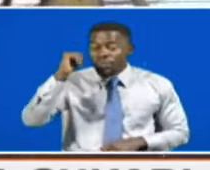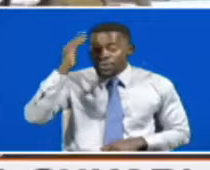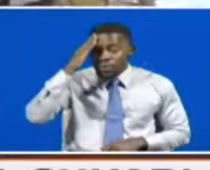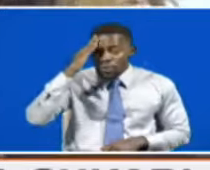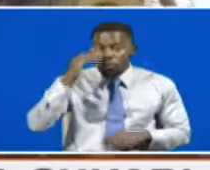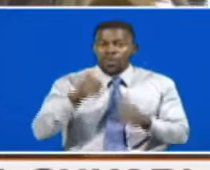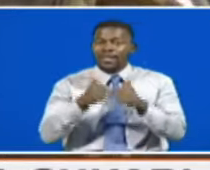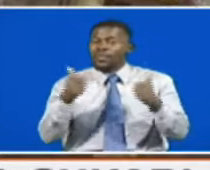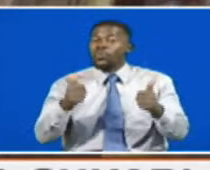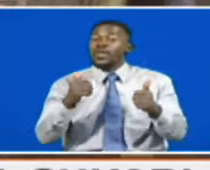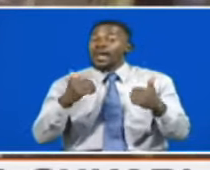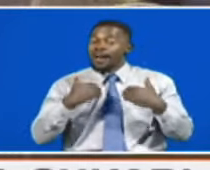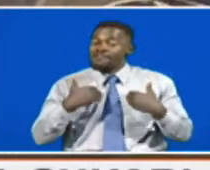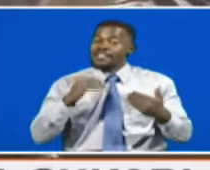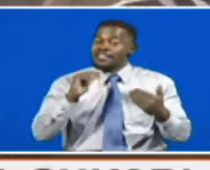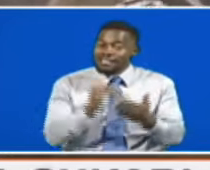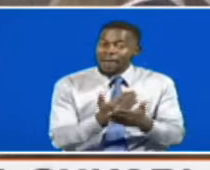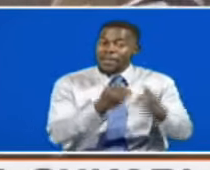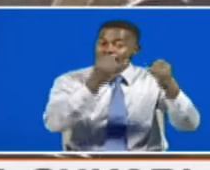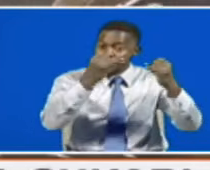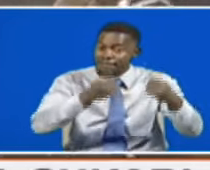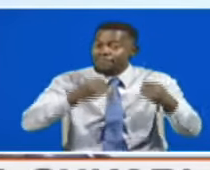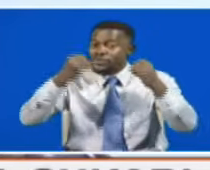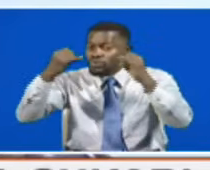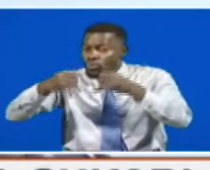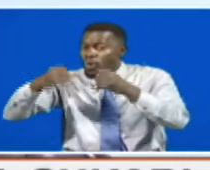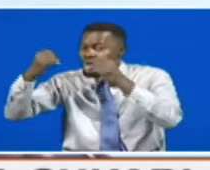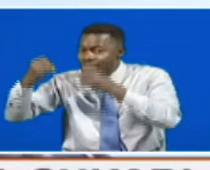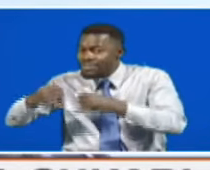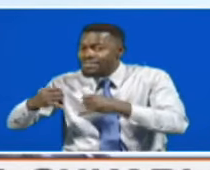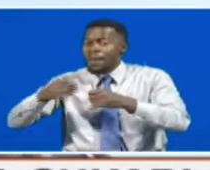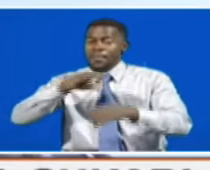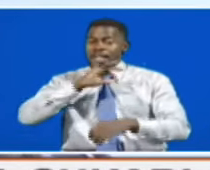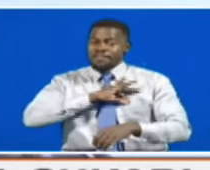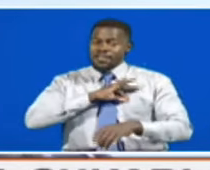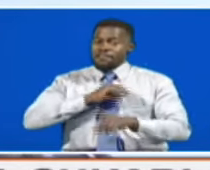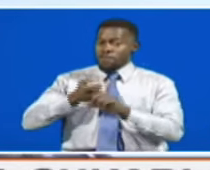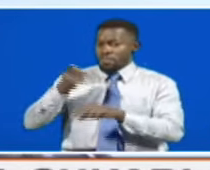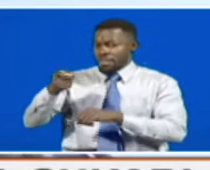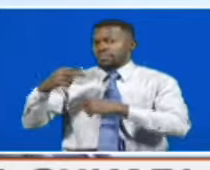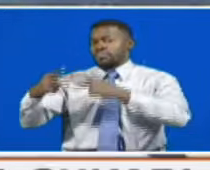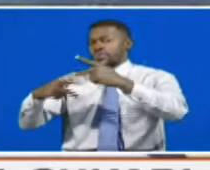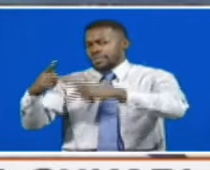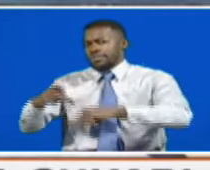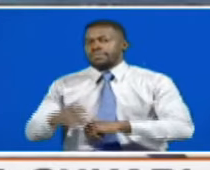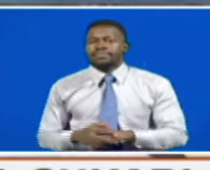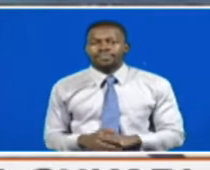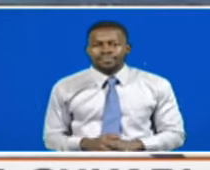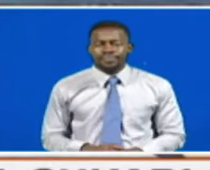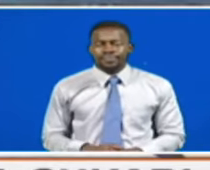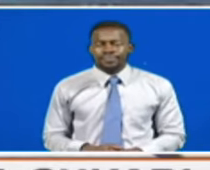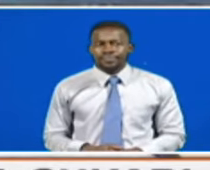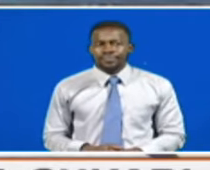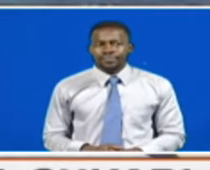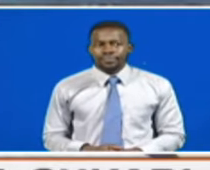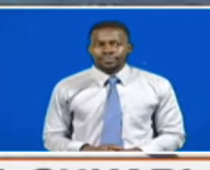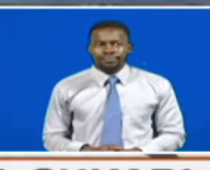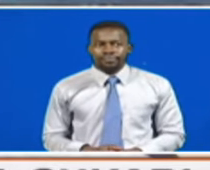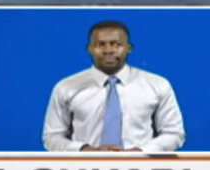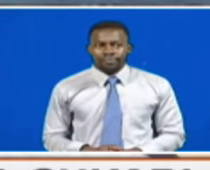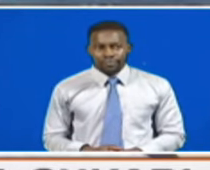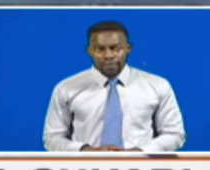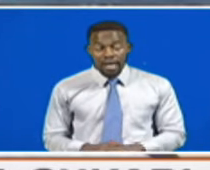certain individuals who have been earmarked to benefit from these sugar-free imports. Inapoingia,